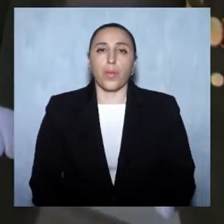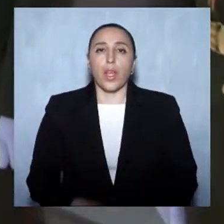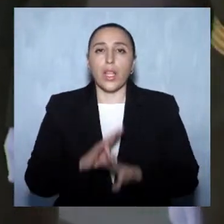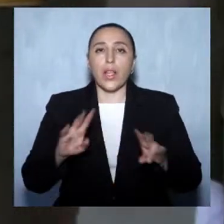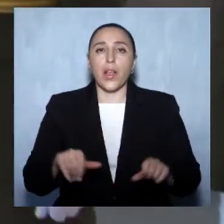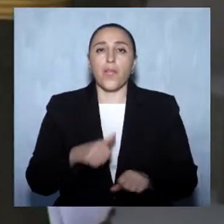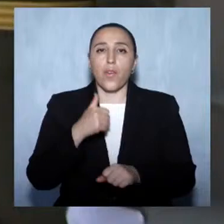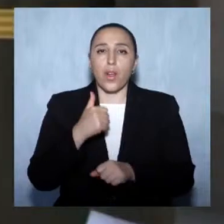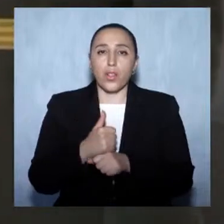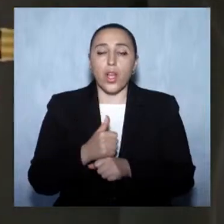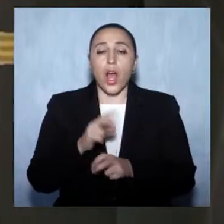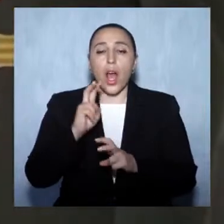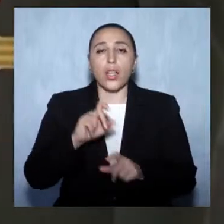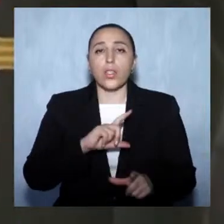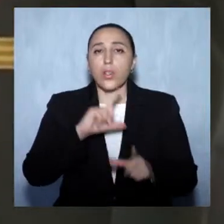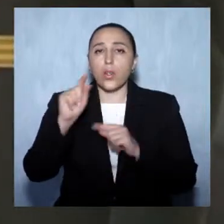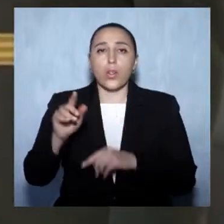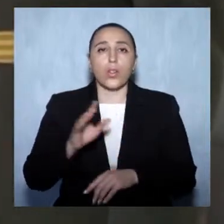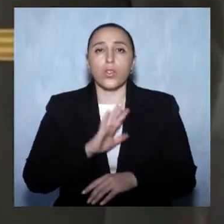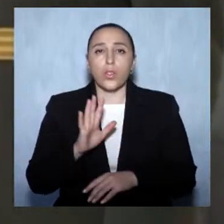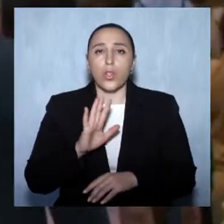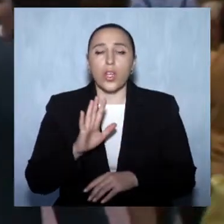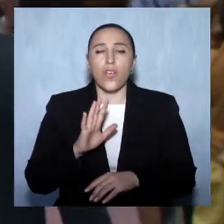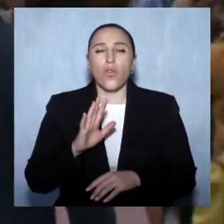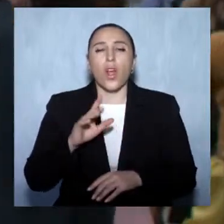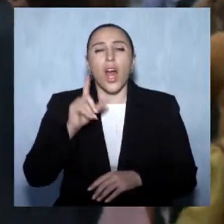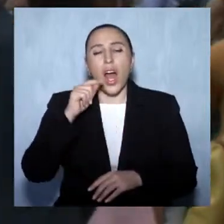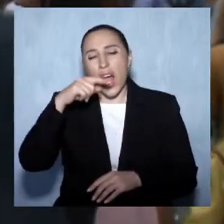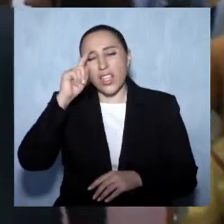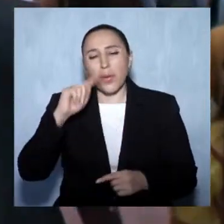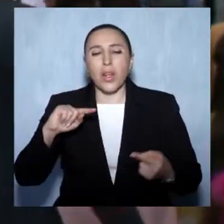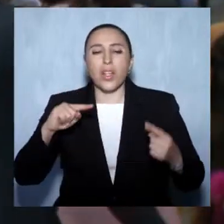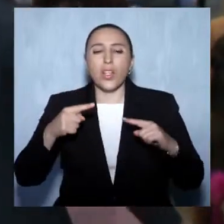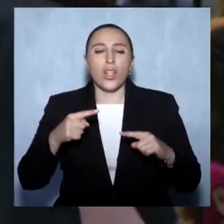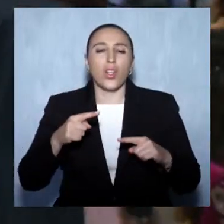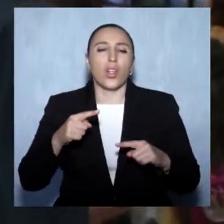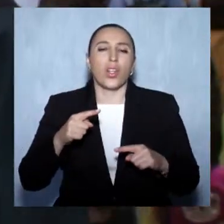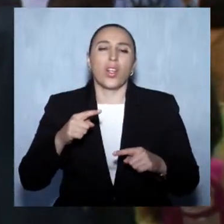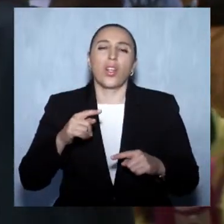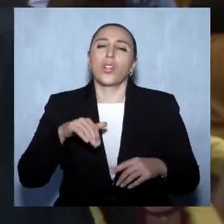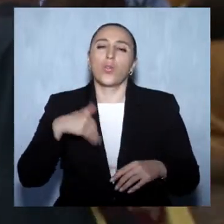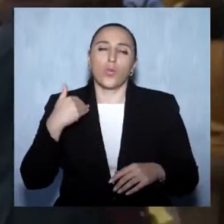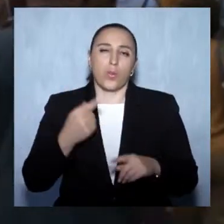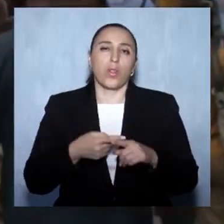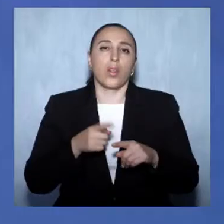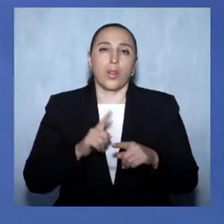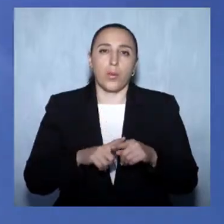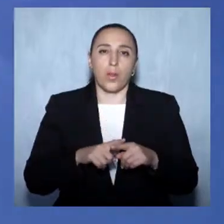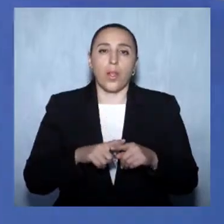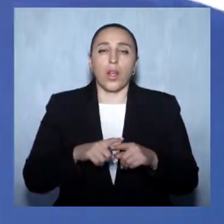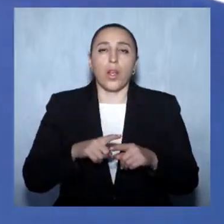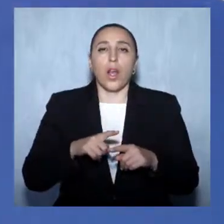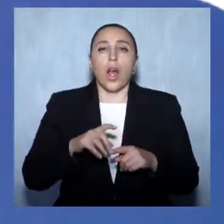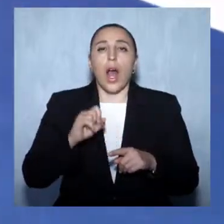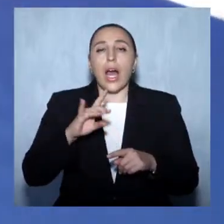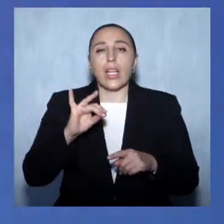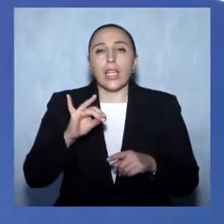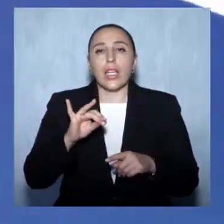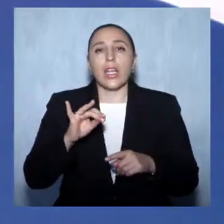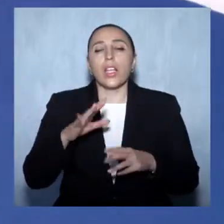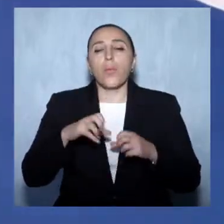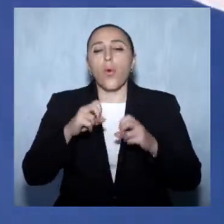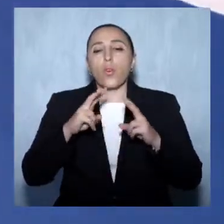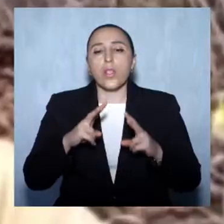Վարչապետ Փաշինյանն Արցախ չի մեկնում, որ չսրի հայ-ադրբեջանական լարված հարաբերությունները, կարծում է անիվեր լուծական կենտրոնի